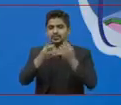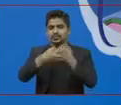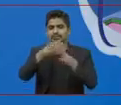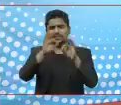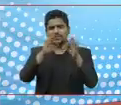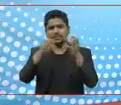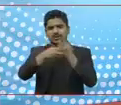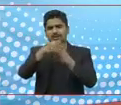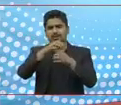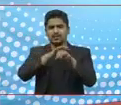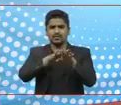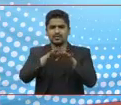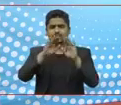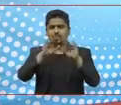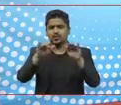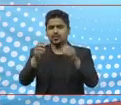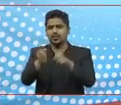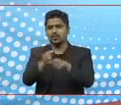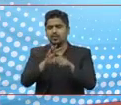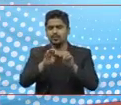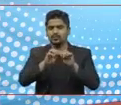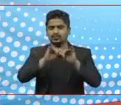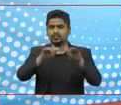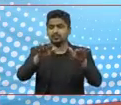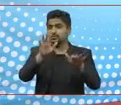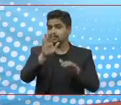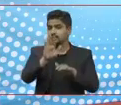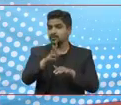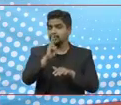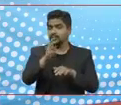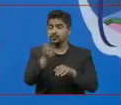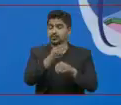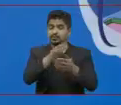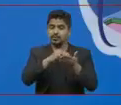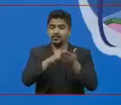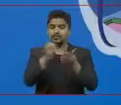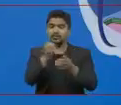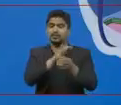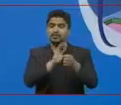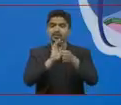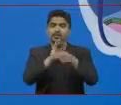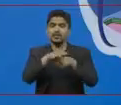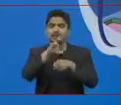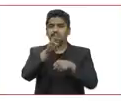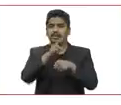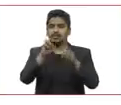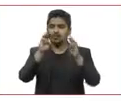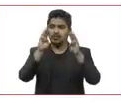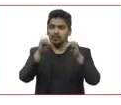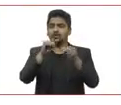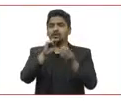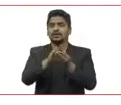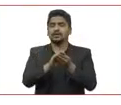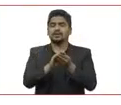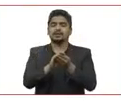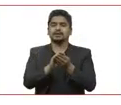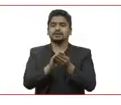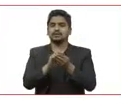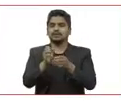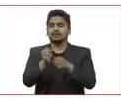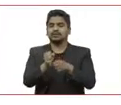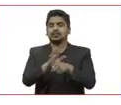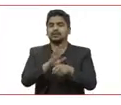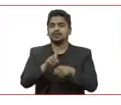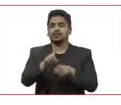देशहरूमा भेरिएन्ट्सहरू फैलिरहेका छन् र त्यो भेरिएन्ट्सहरूमध्ये सबैभन्दा बढी चर्चामा रहेका र महत्त्व राख्ने भेरिएन्ट अफ कन्सर्न